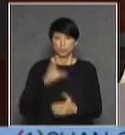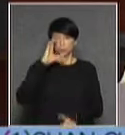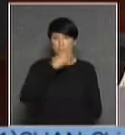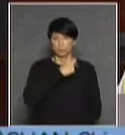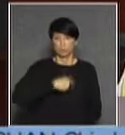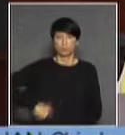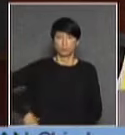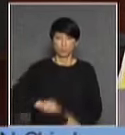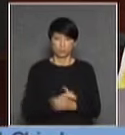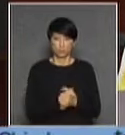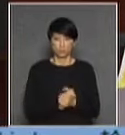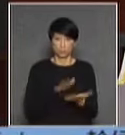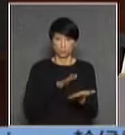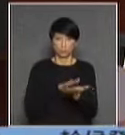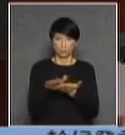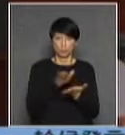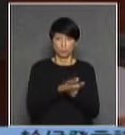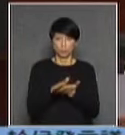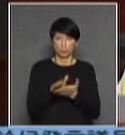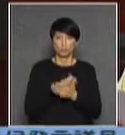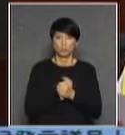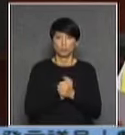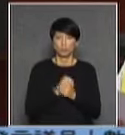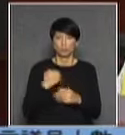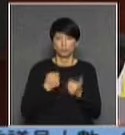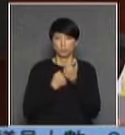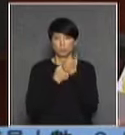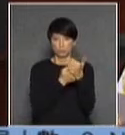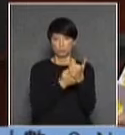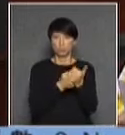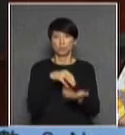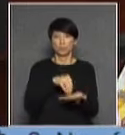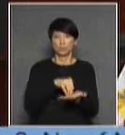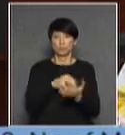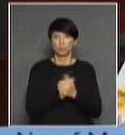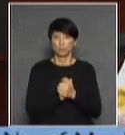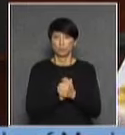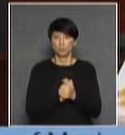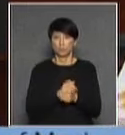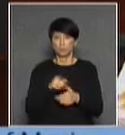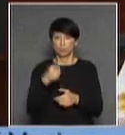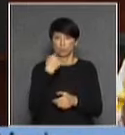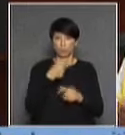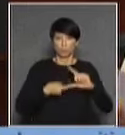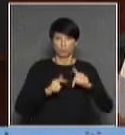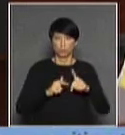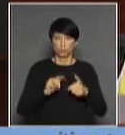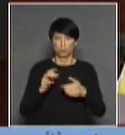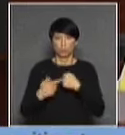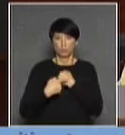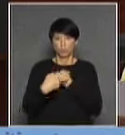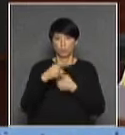一个嘅删除呢，我係100%支持。其实呢一个嘅论述呢个讲法都唔係第一年讲㗎啦，主